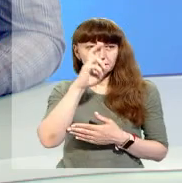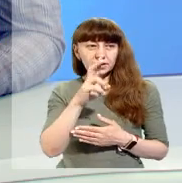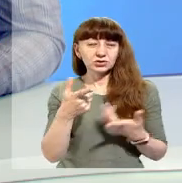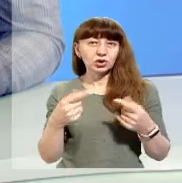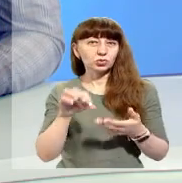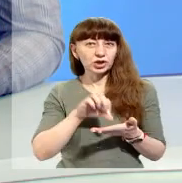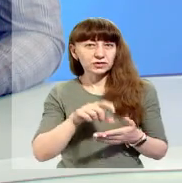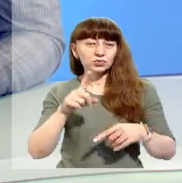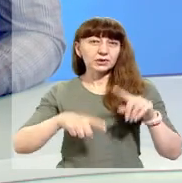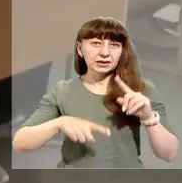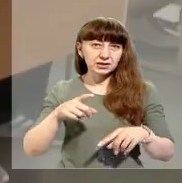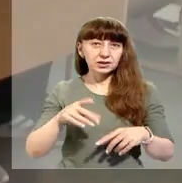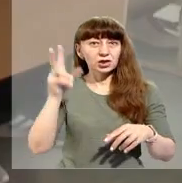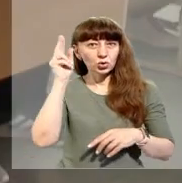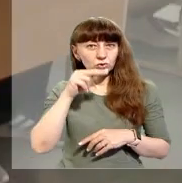да қатысады.